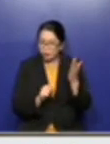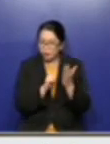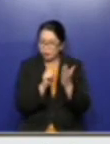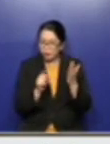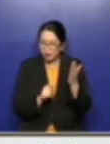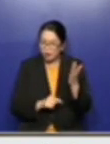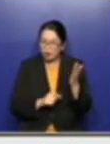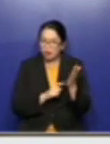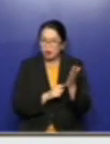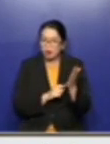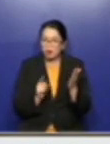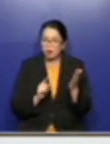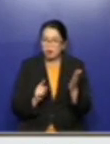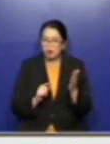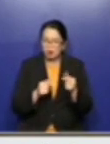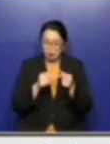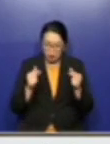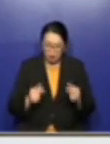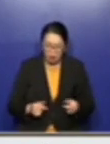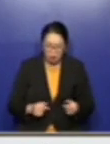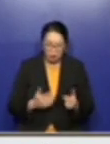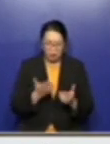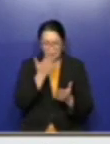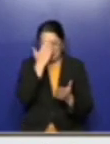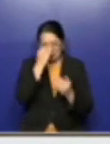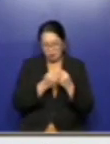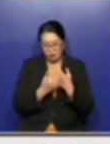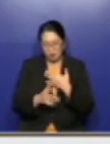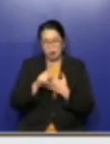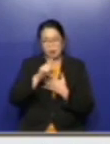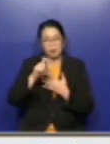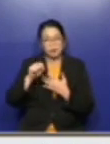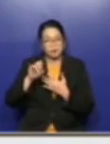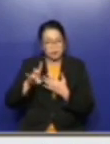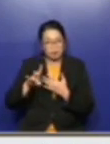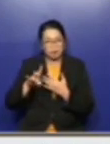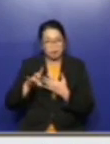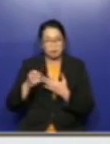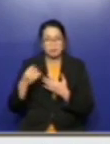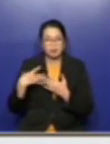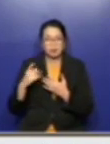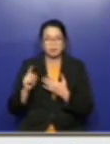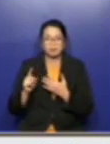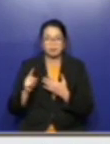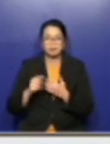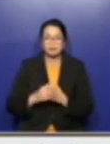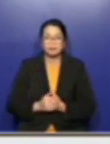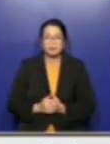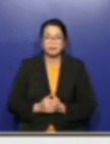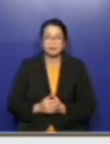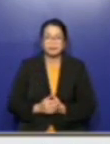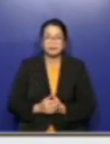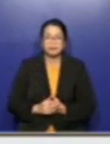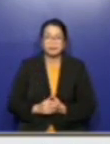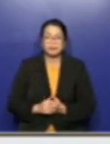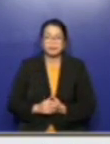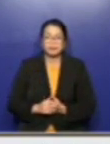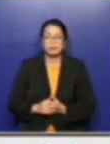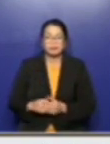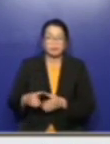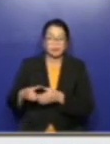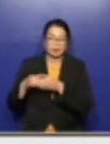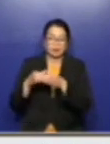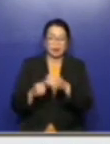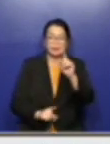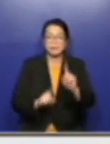ะเห็นได้ว่ารายงานในหน้า127ครับท่านบอกว่าผู้ที่เขาไปประเมินเนี่ยนะฮะประเมิน